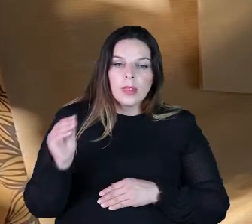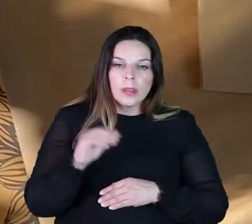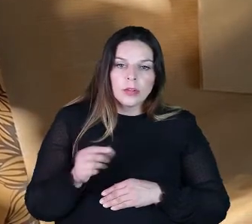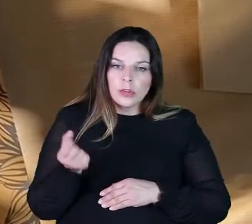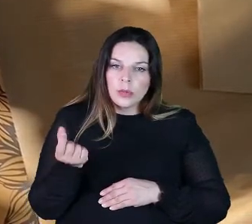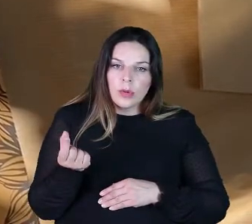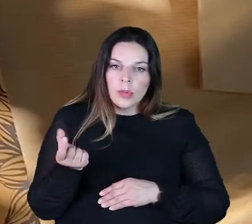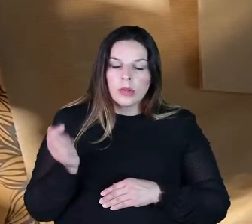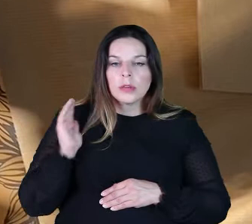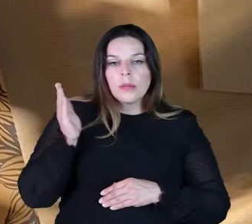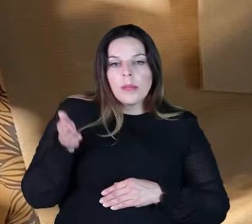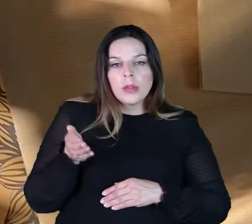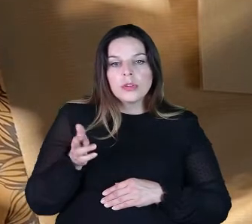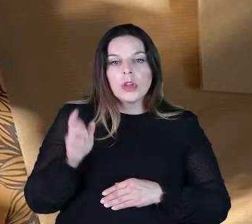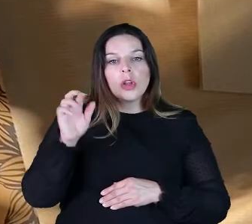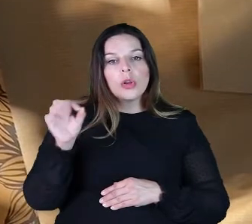rondo,